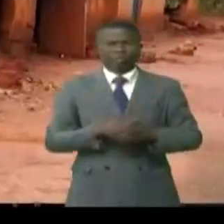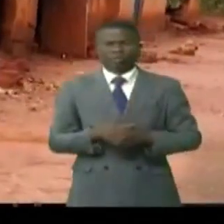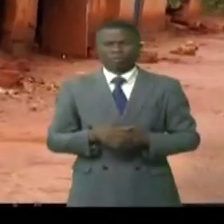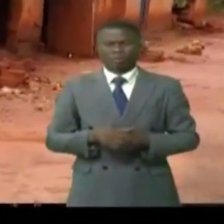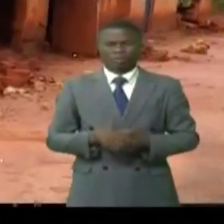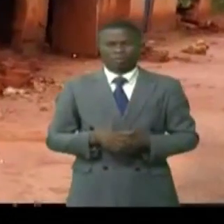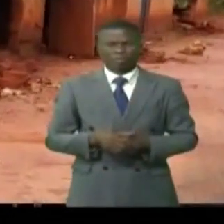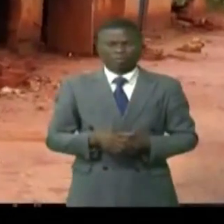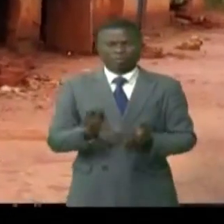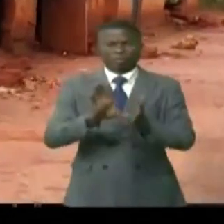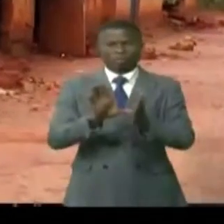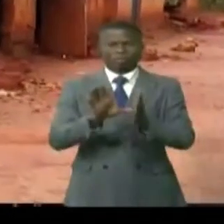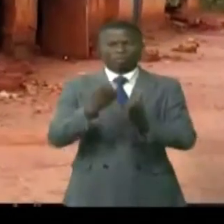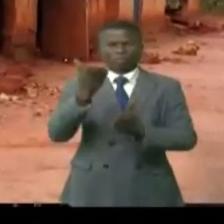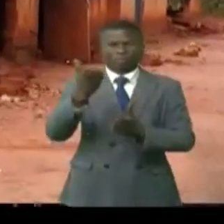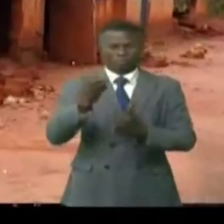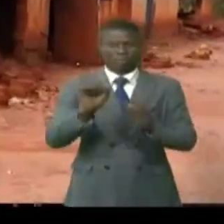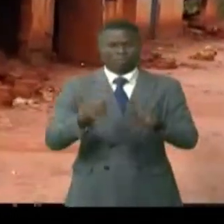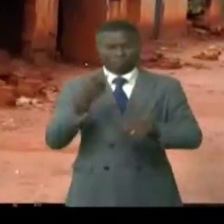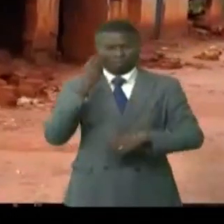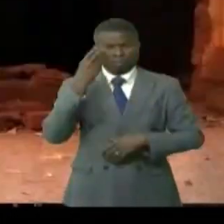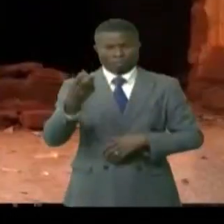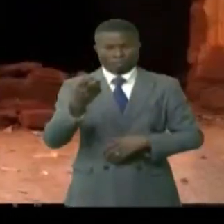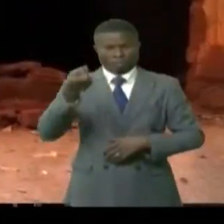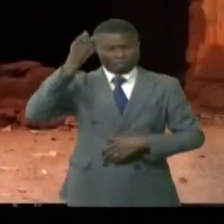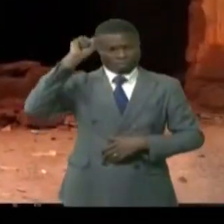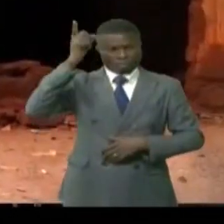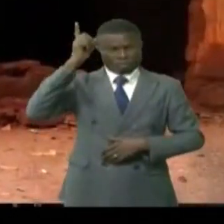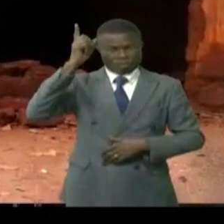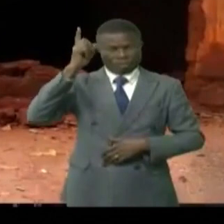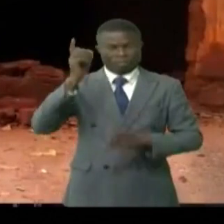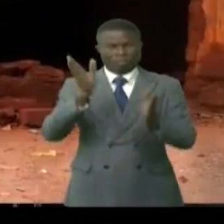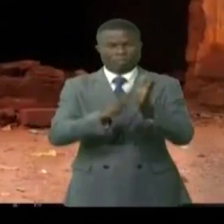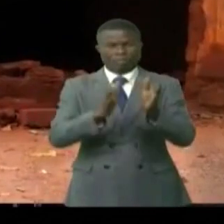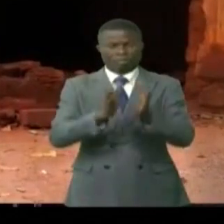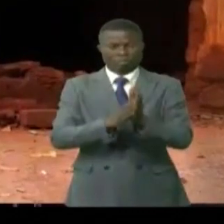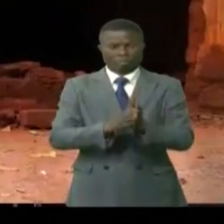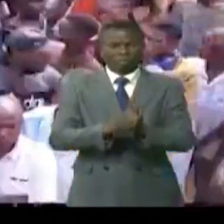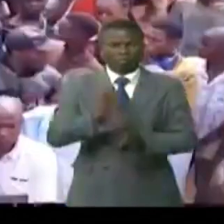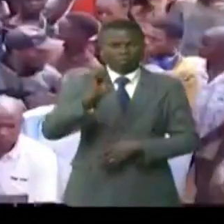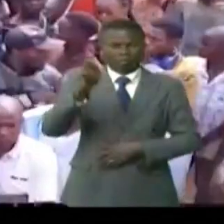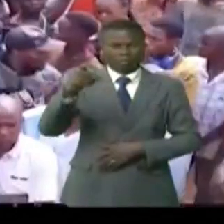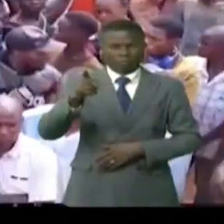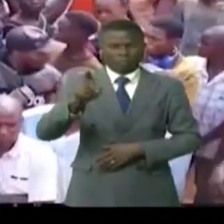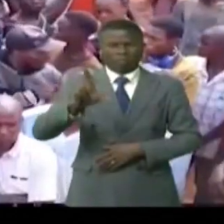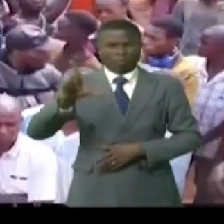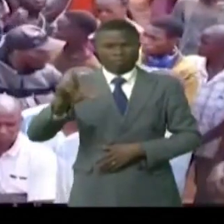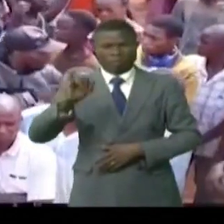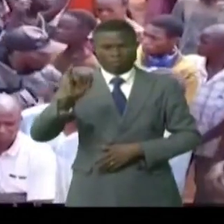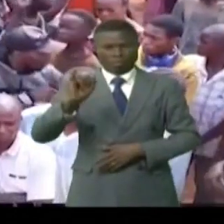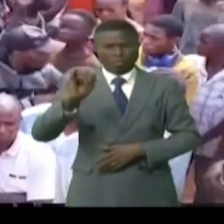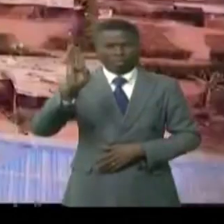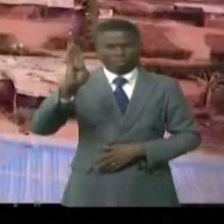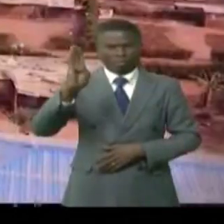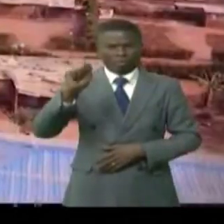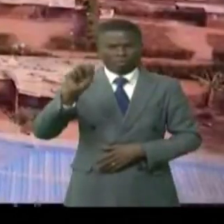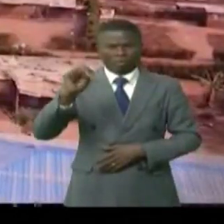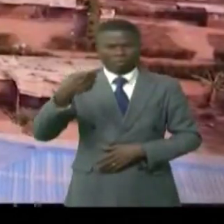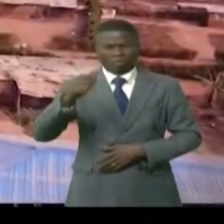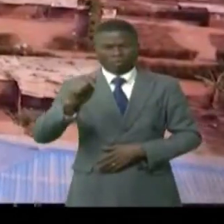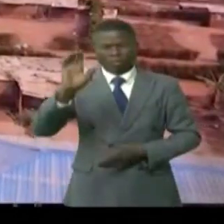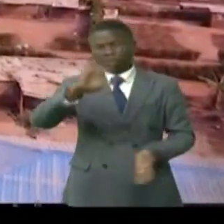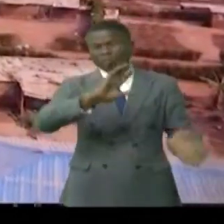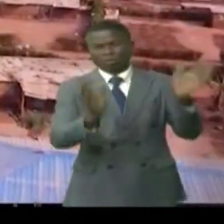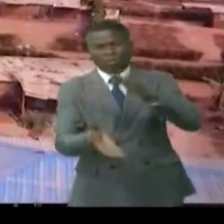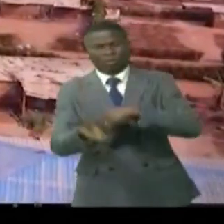Sur ces images, l'on peut voir ce qu'on appelait autrefois l'épée Ipanga. Nous sommes dans les quartiers moussonois, dans